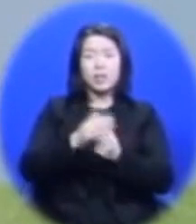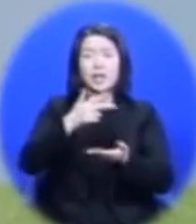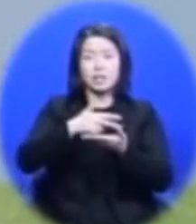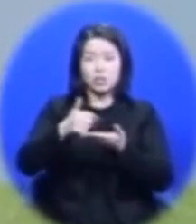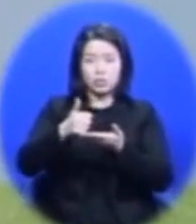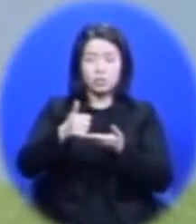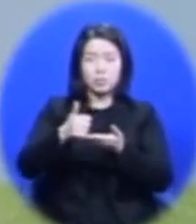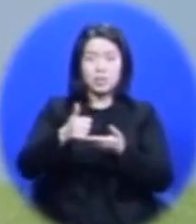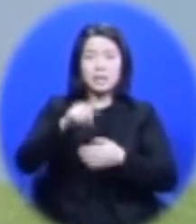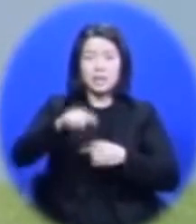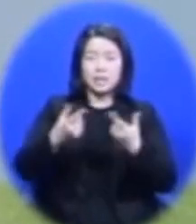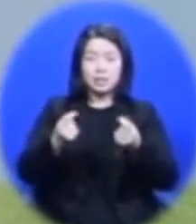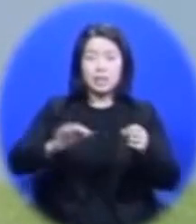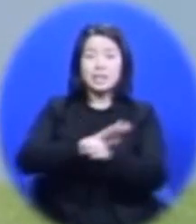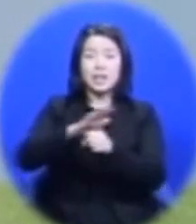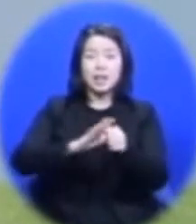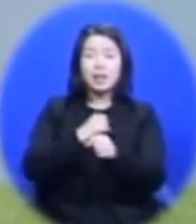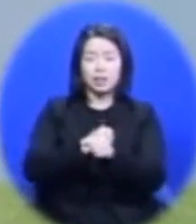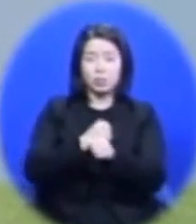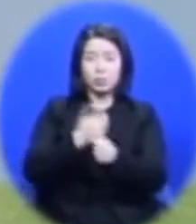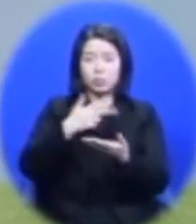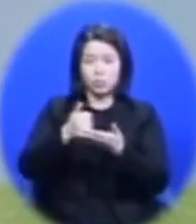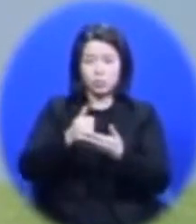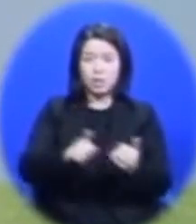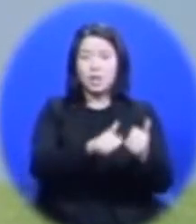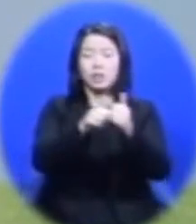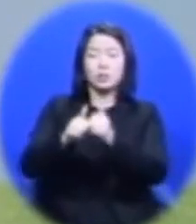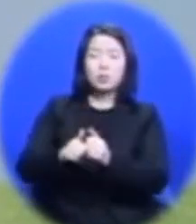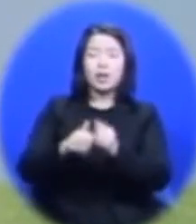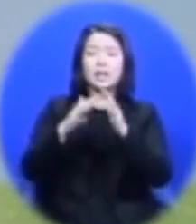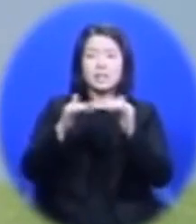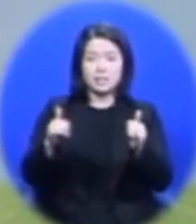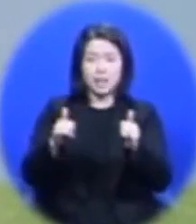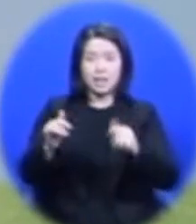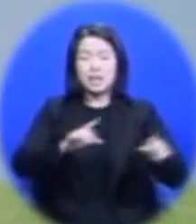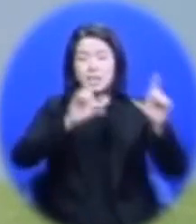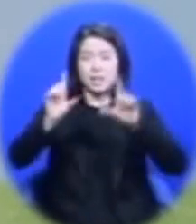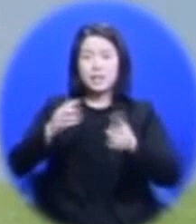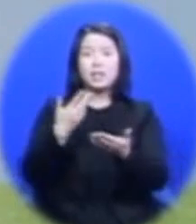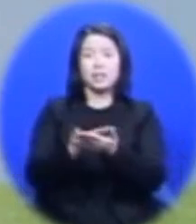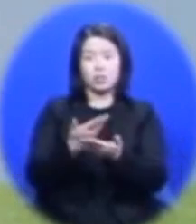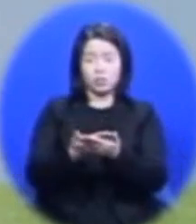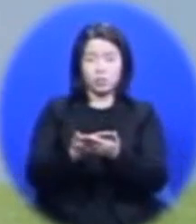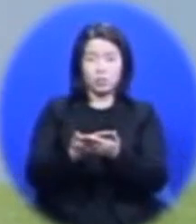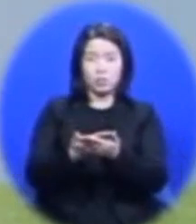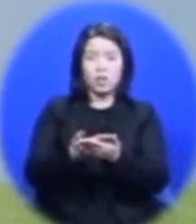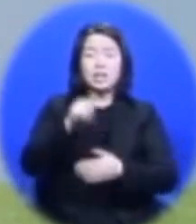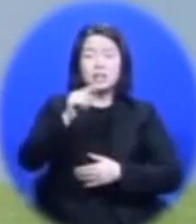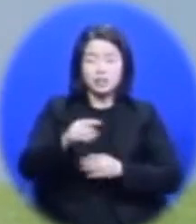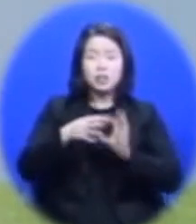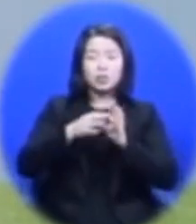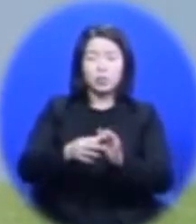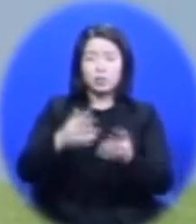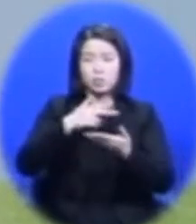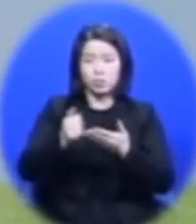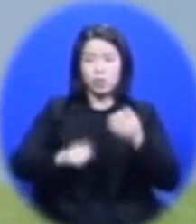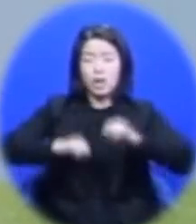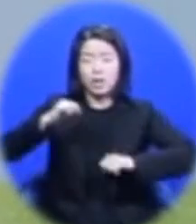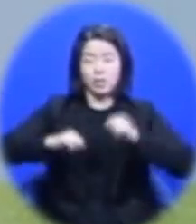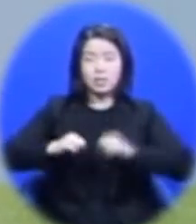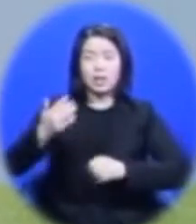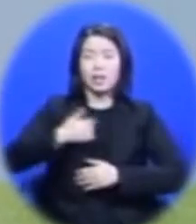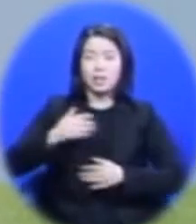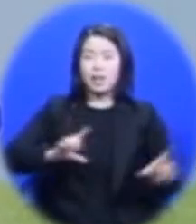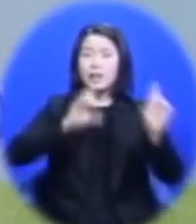주님을 이렇게 사랑하고 주님과 동행하는 자로 살게 해주시고 그것을 통해서 주의 역사가